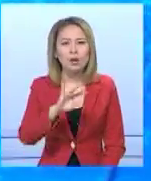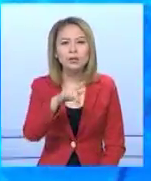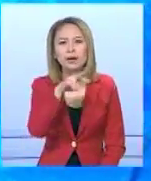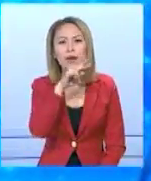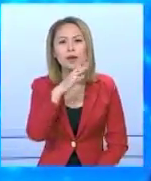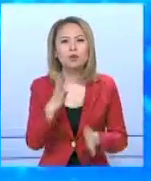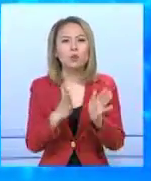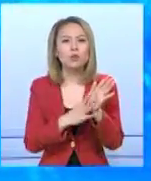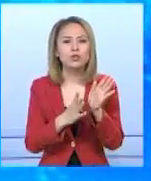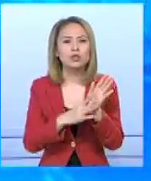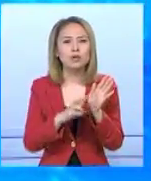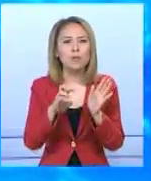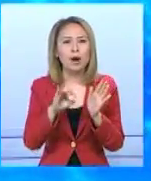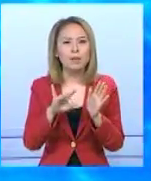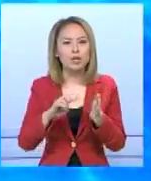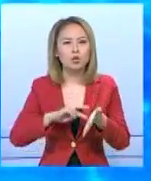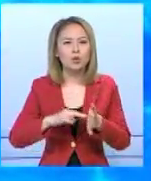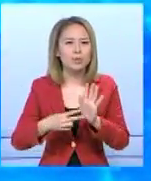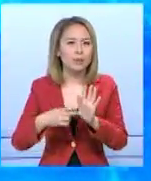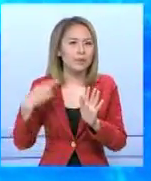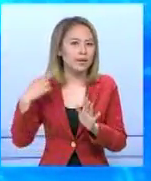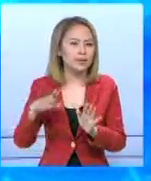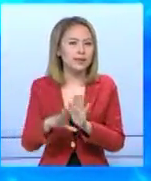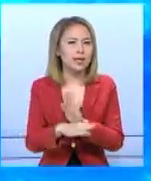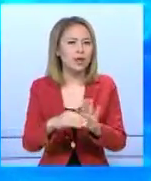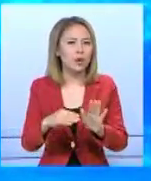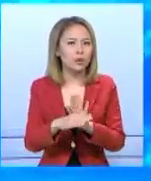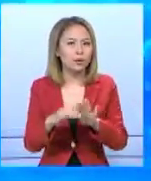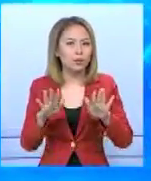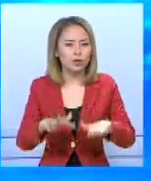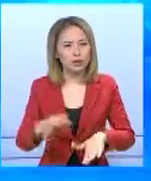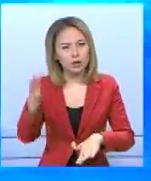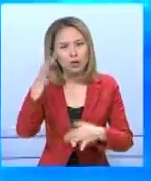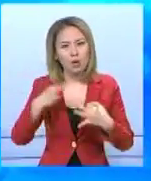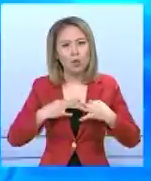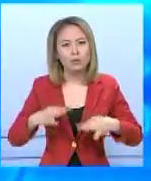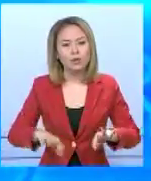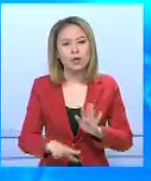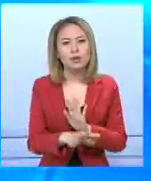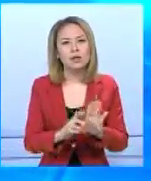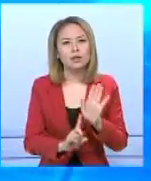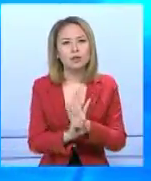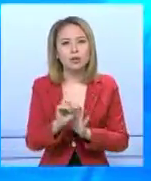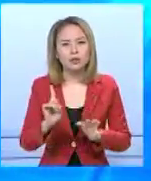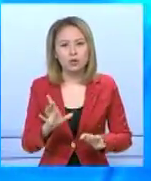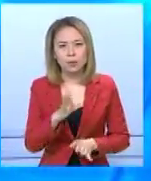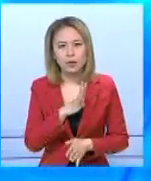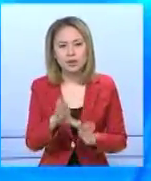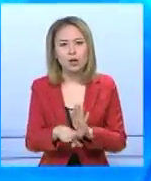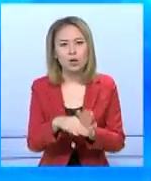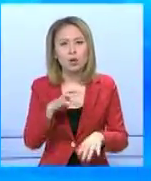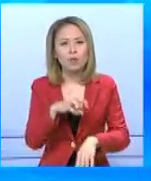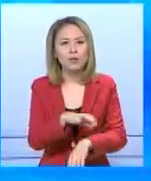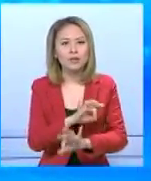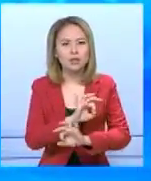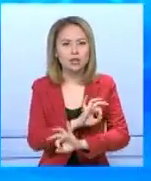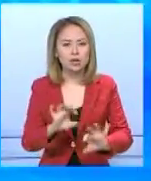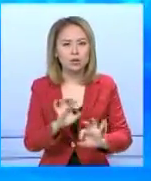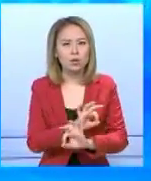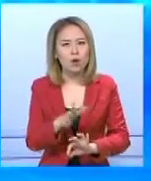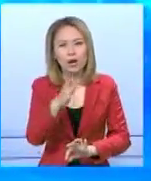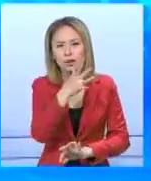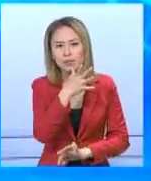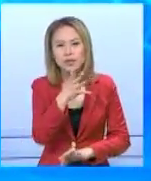Оңтүстік Кореяда 9 мамырға жоспарланған президент сайлауына мерзімінен бұрын дауыс беру басталды. Елдің орталық сайлау комитетінің хабарлауынша,